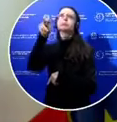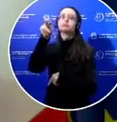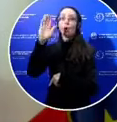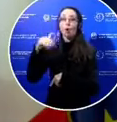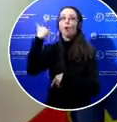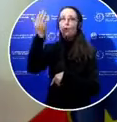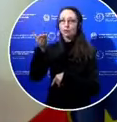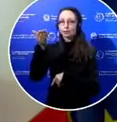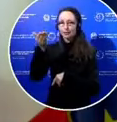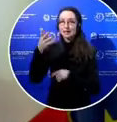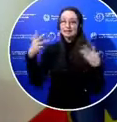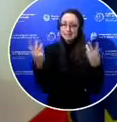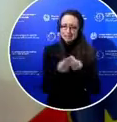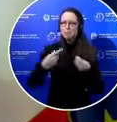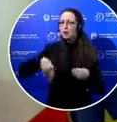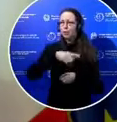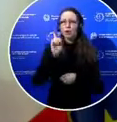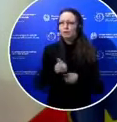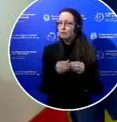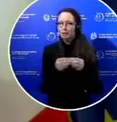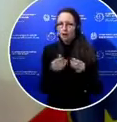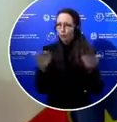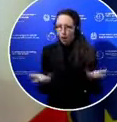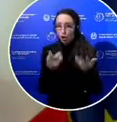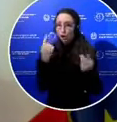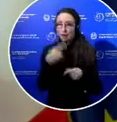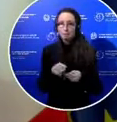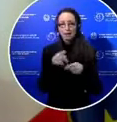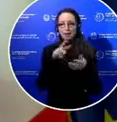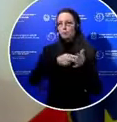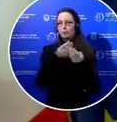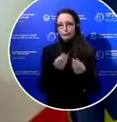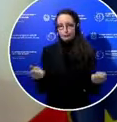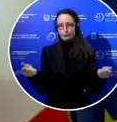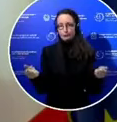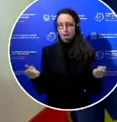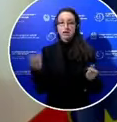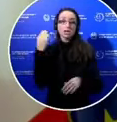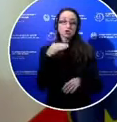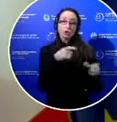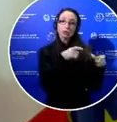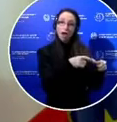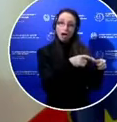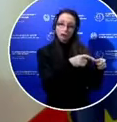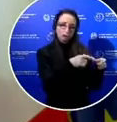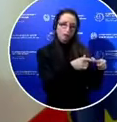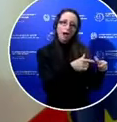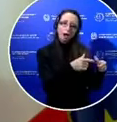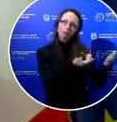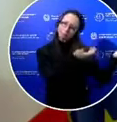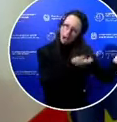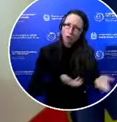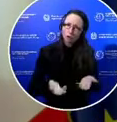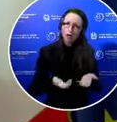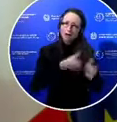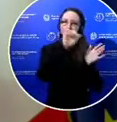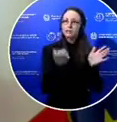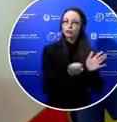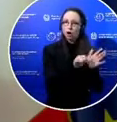dobbiamo fare tutti assieme per risolvere i problemi. Genova è sempre stata una città accogliente, lo è sempre stata nella